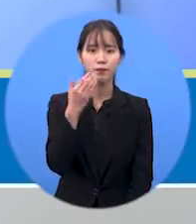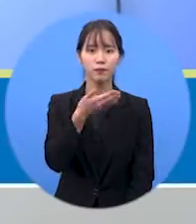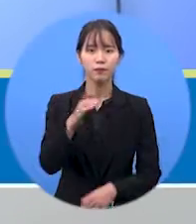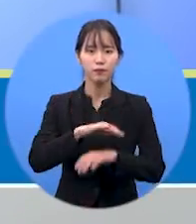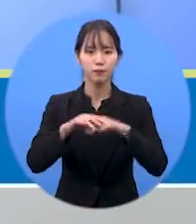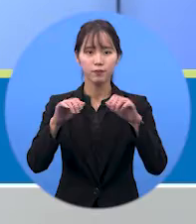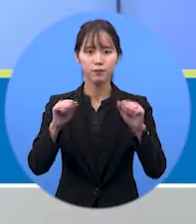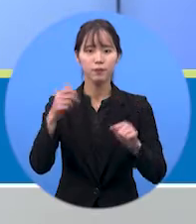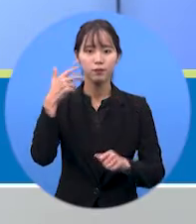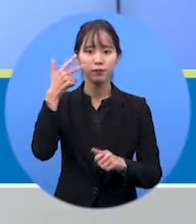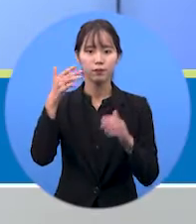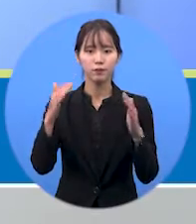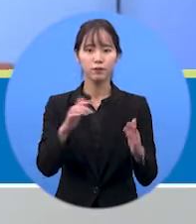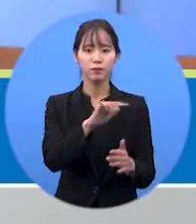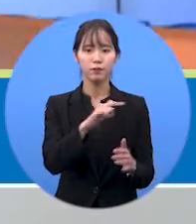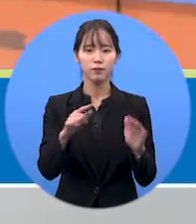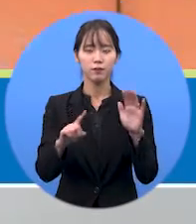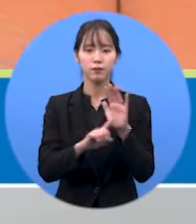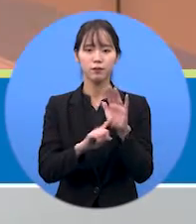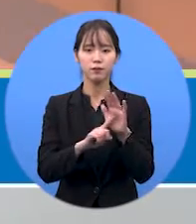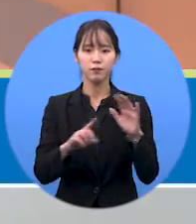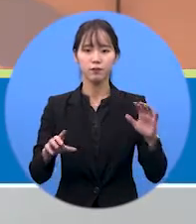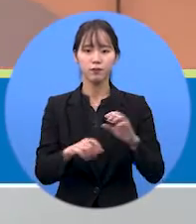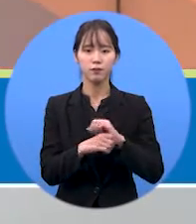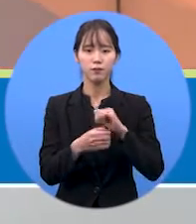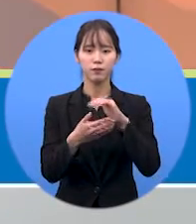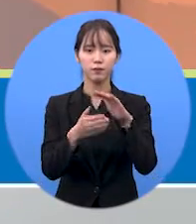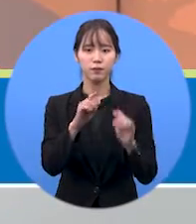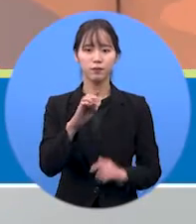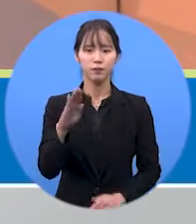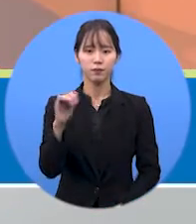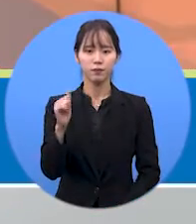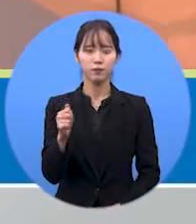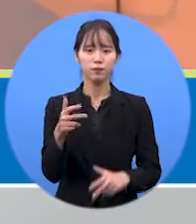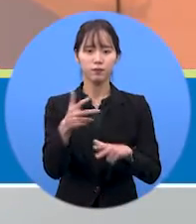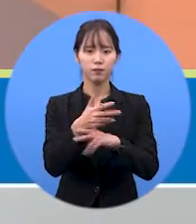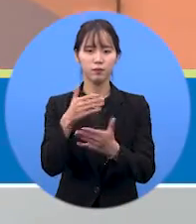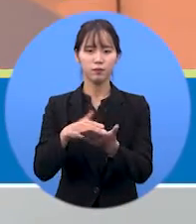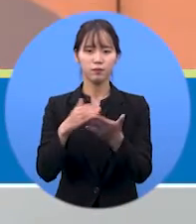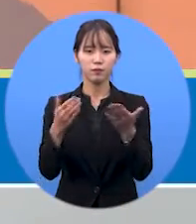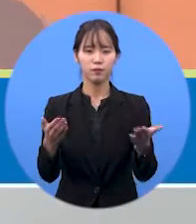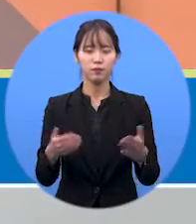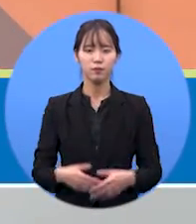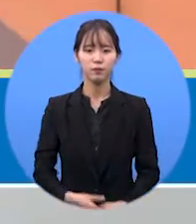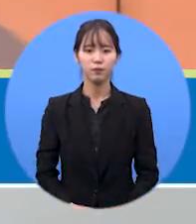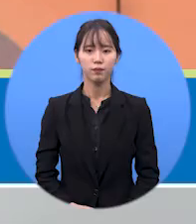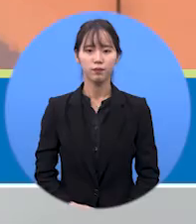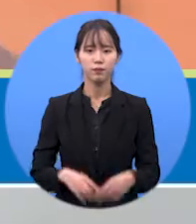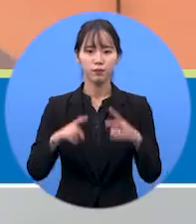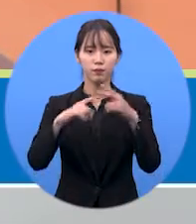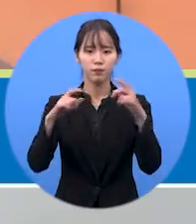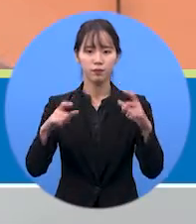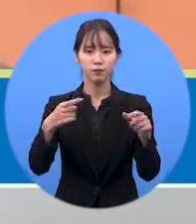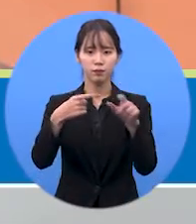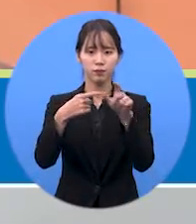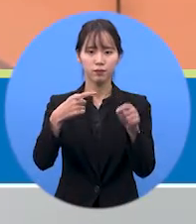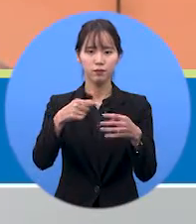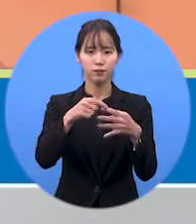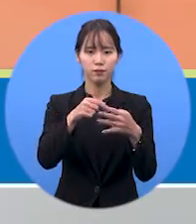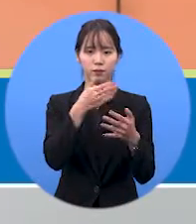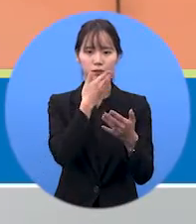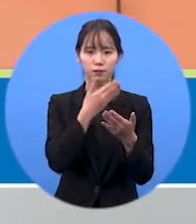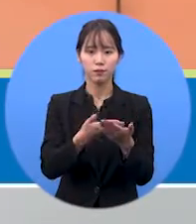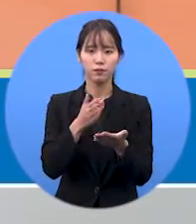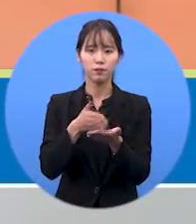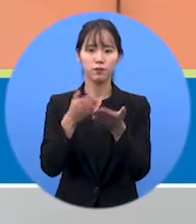여러분 안녕하십니까? 한 주간의 다양하고 생생한 소식을 모아 전해드리는 DBS 주간 뉴스입니다. 동대문구의 1월